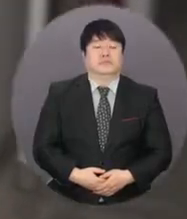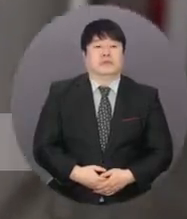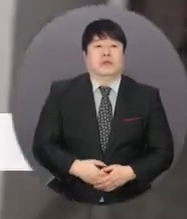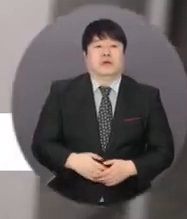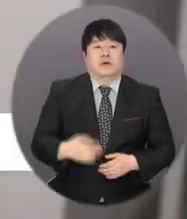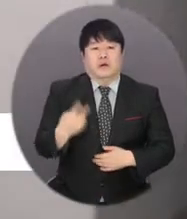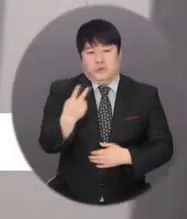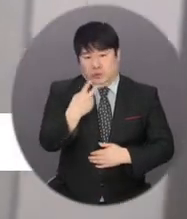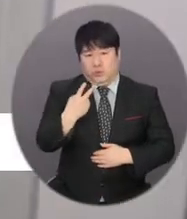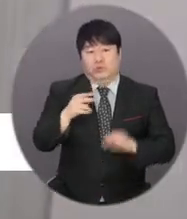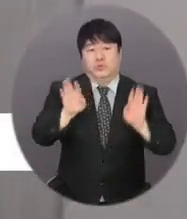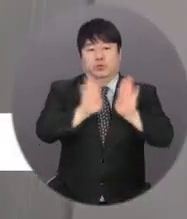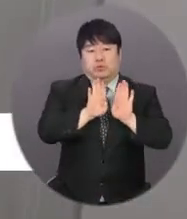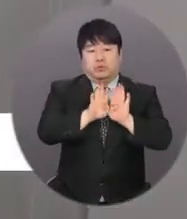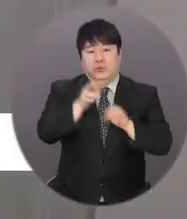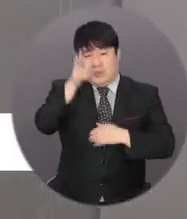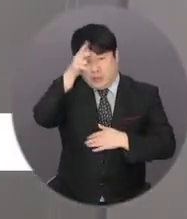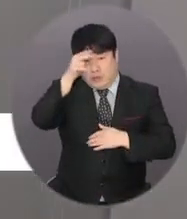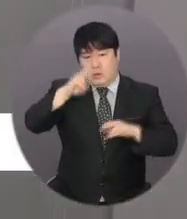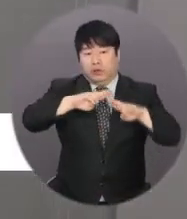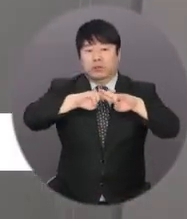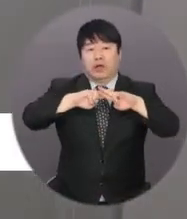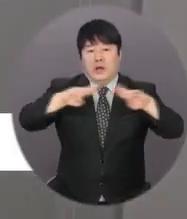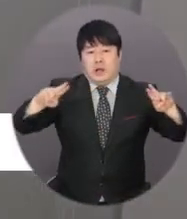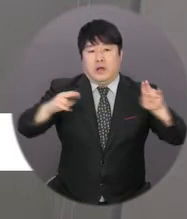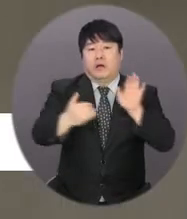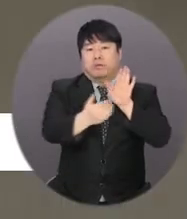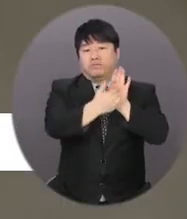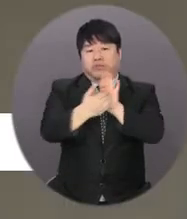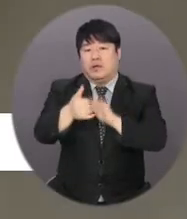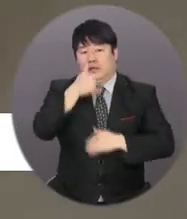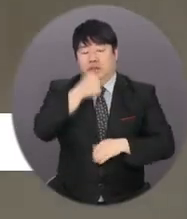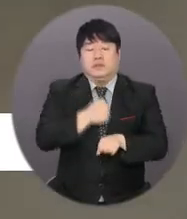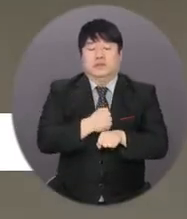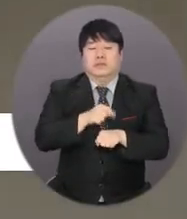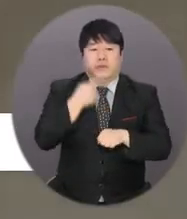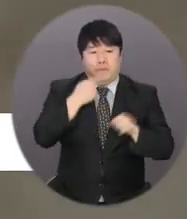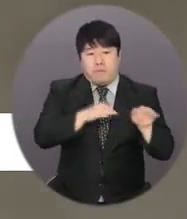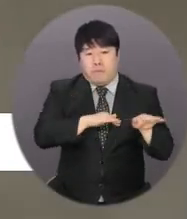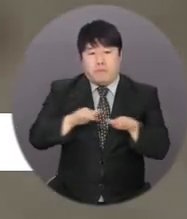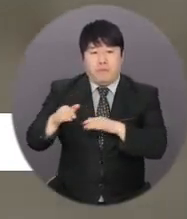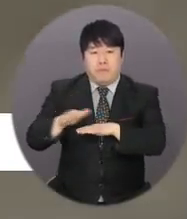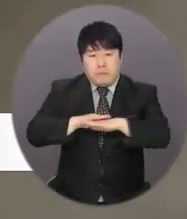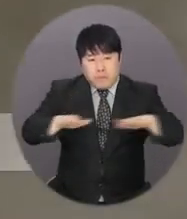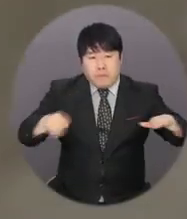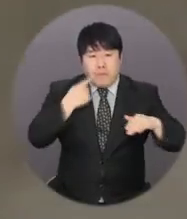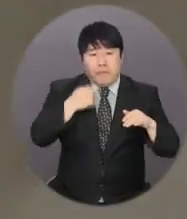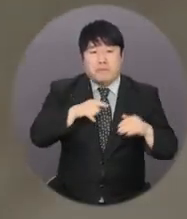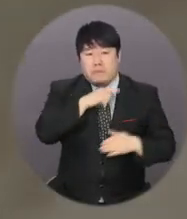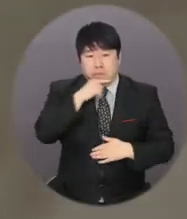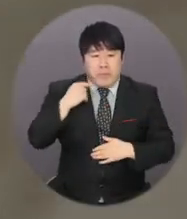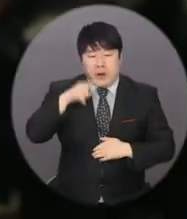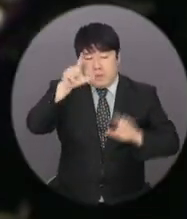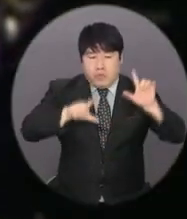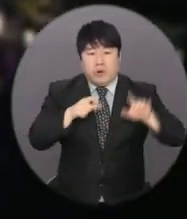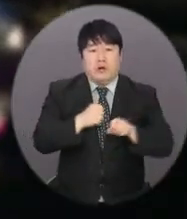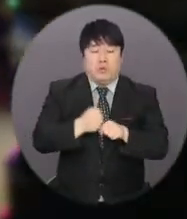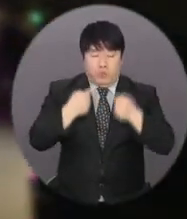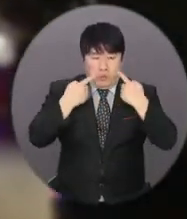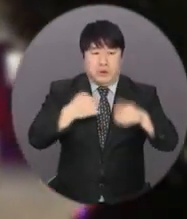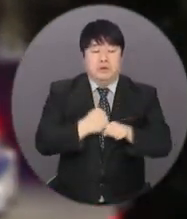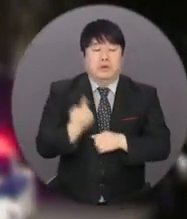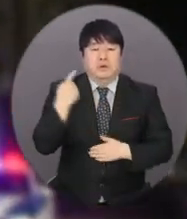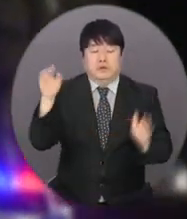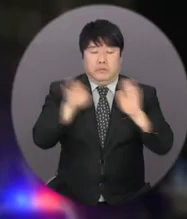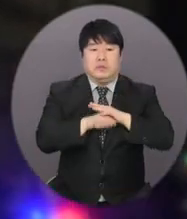나란히 있는 두 현관문에 경찰 통제선이 일제히 쳐져 있습니다. 바닥엔 핏자국이 선명합니다. 어제 저녁 8시